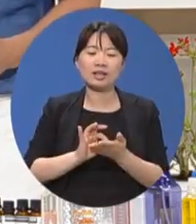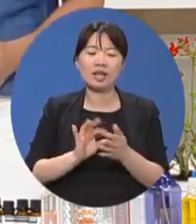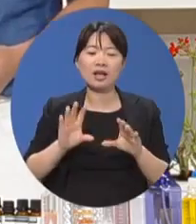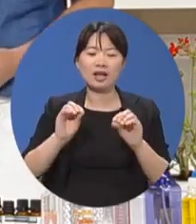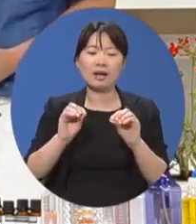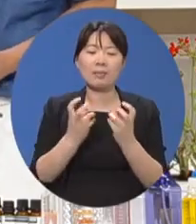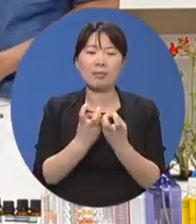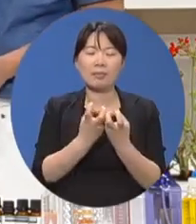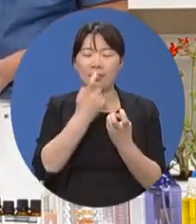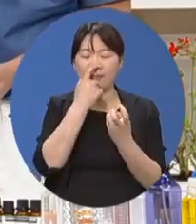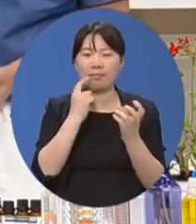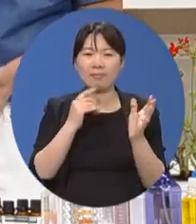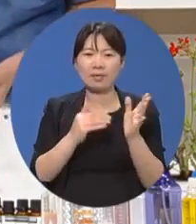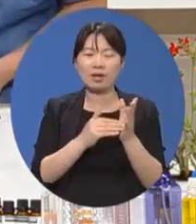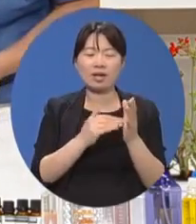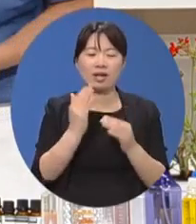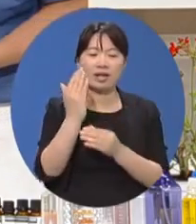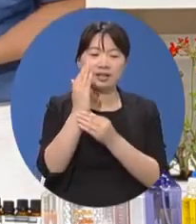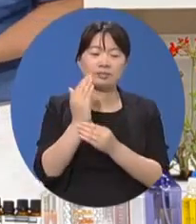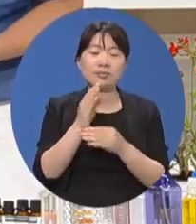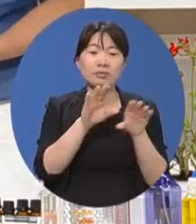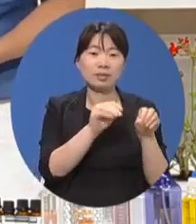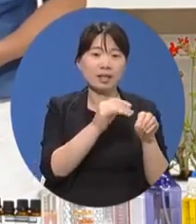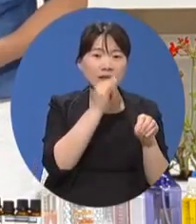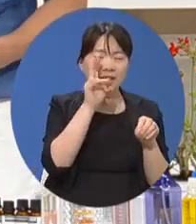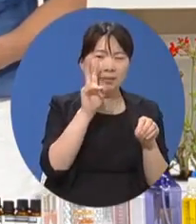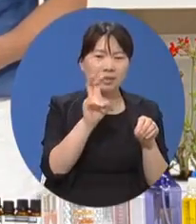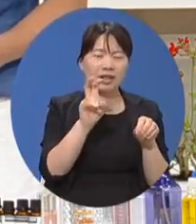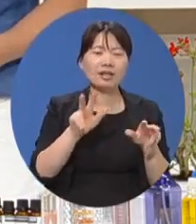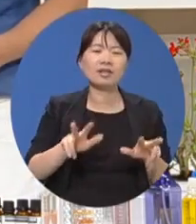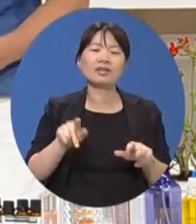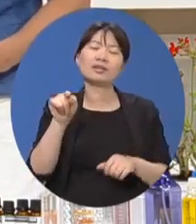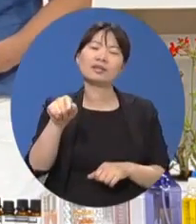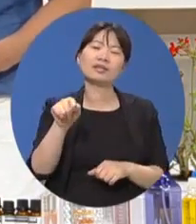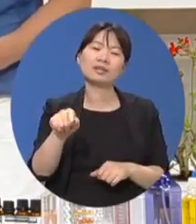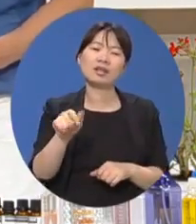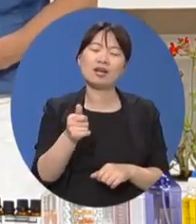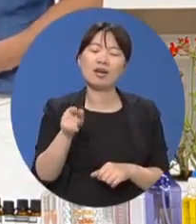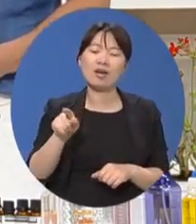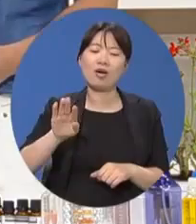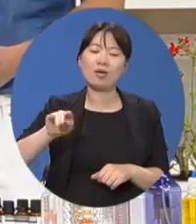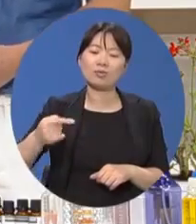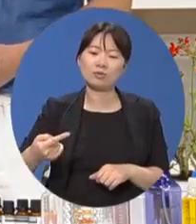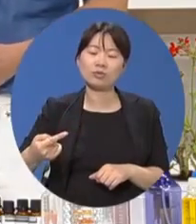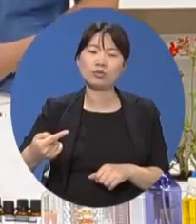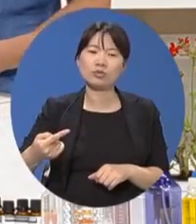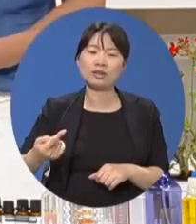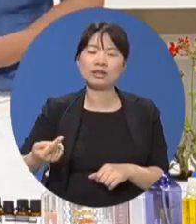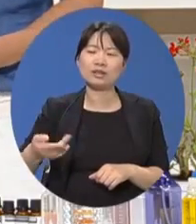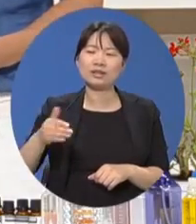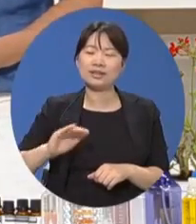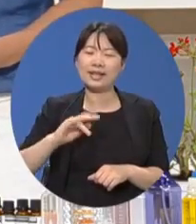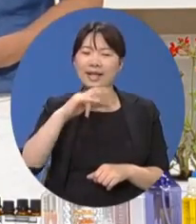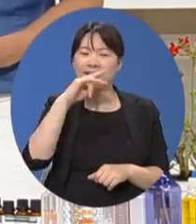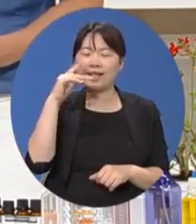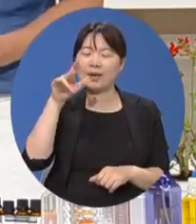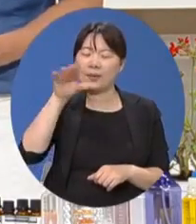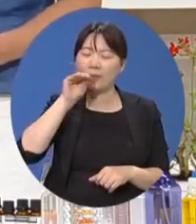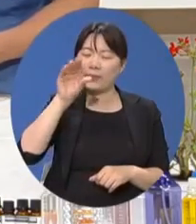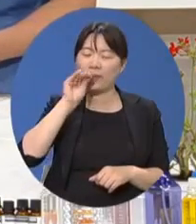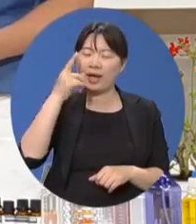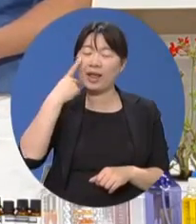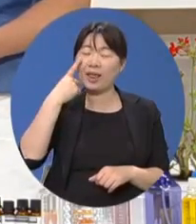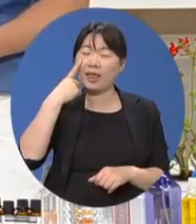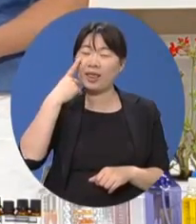잎을 말린 건가봐요 그날의 이거는 시트로넬라 라고 하는 허브 인데요 예 우리아기 향을 좀 맡아 볼까요